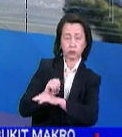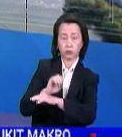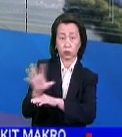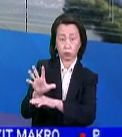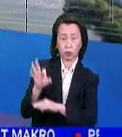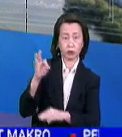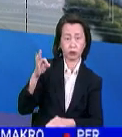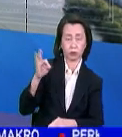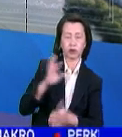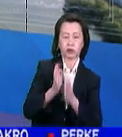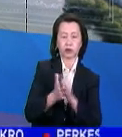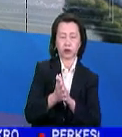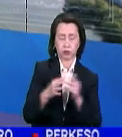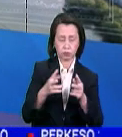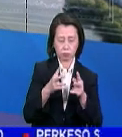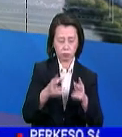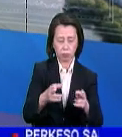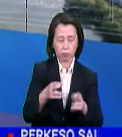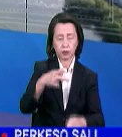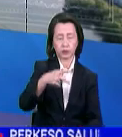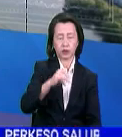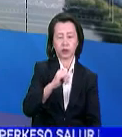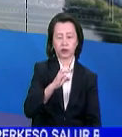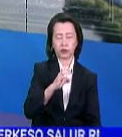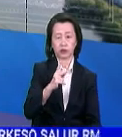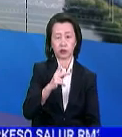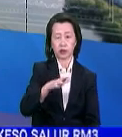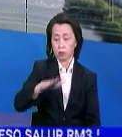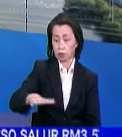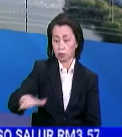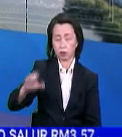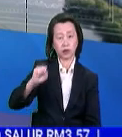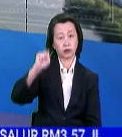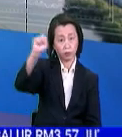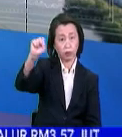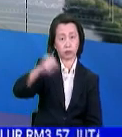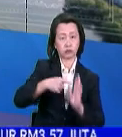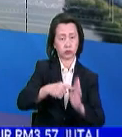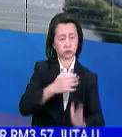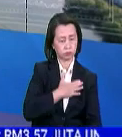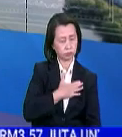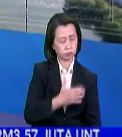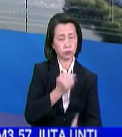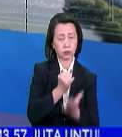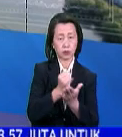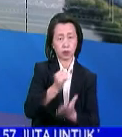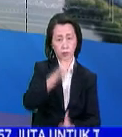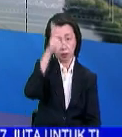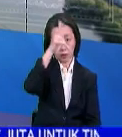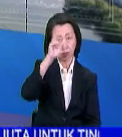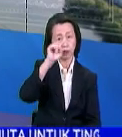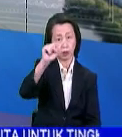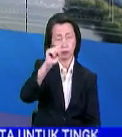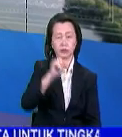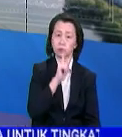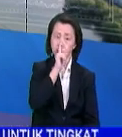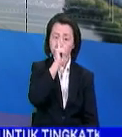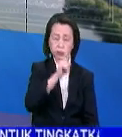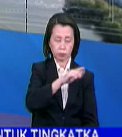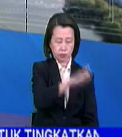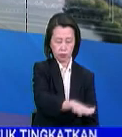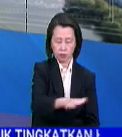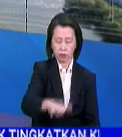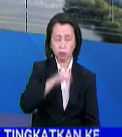19 justru peluncuran resmi pijqt Sabah menunjukkan komitmen dan keikhlasan kerajaan negeri dalam memastikan